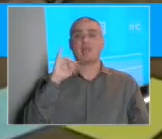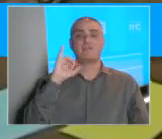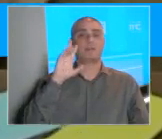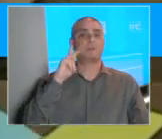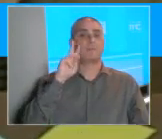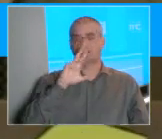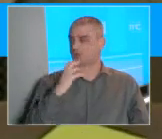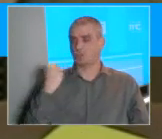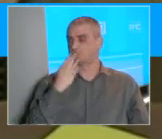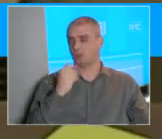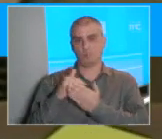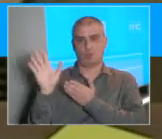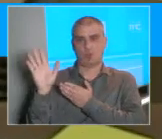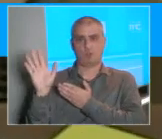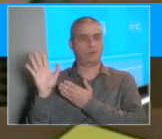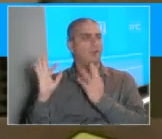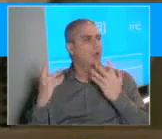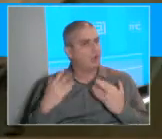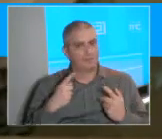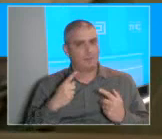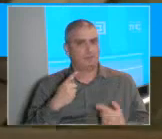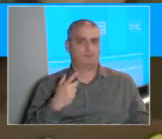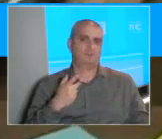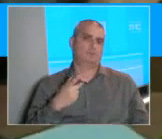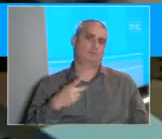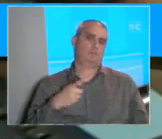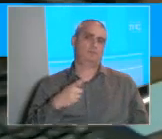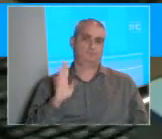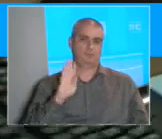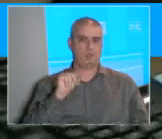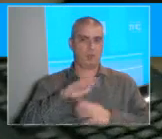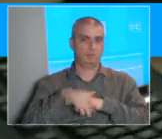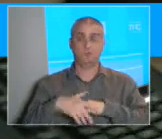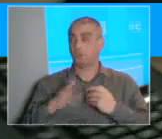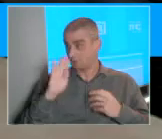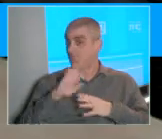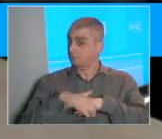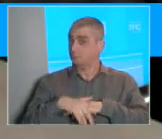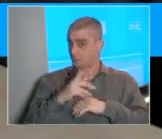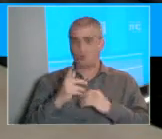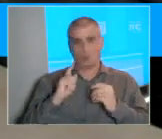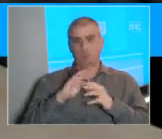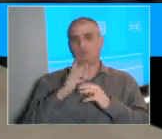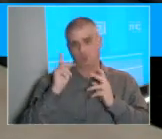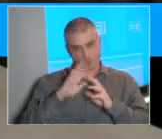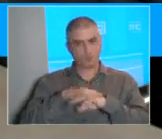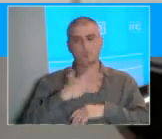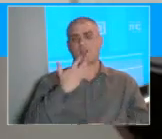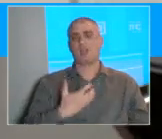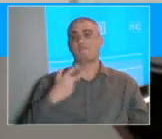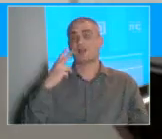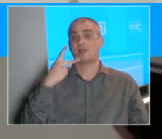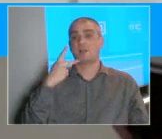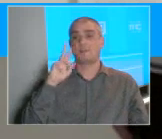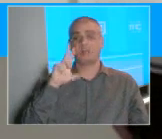להיות, את עוצמה יהודית לא. עד כמה עוזי נתניהו משפיע, הוא יכול להשפיע? נתניהו משפיע, הוא בטח לא משפיע, הוא יכול להשפיע על הרב רפי